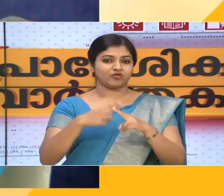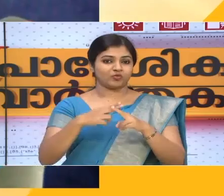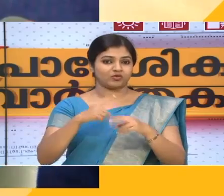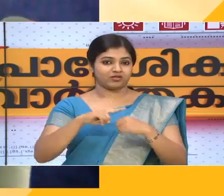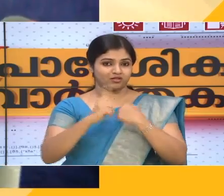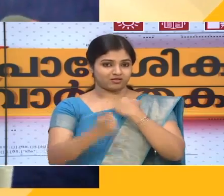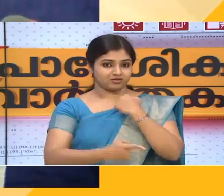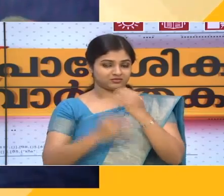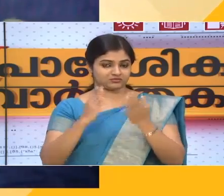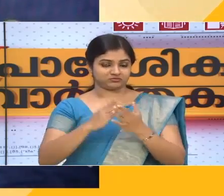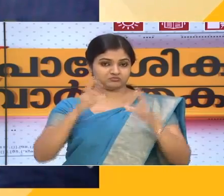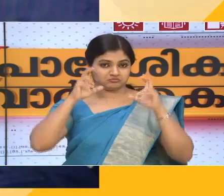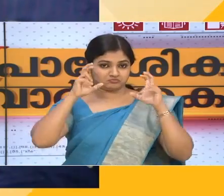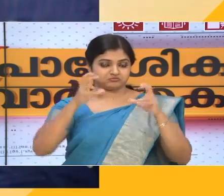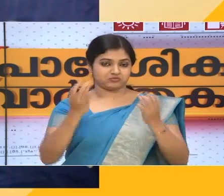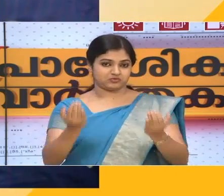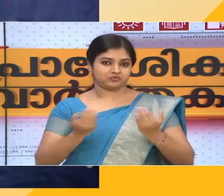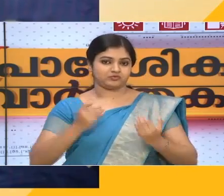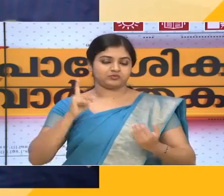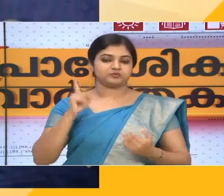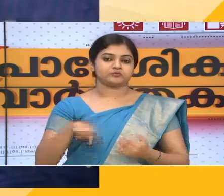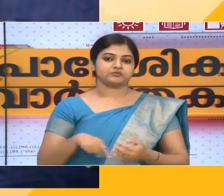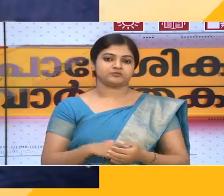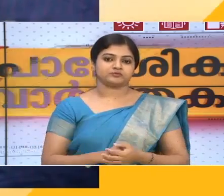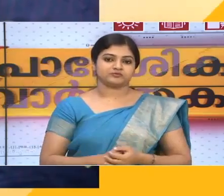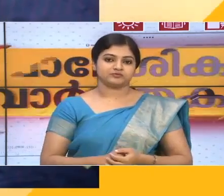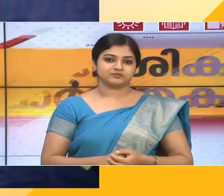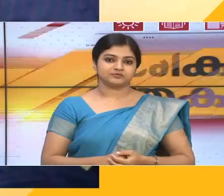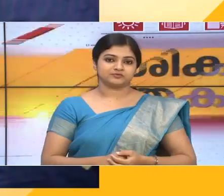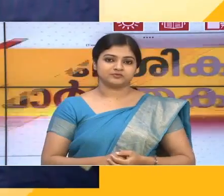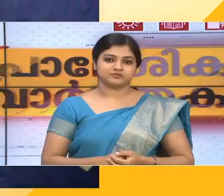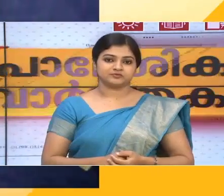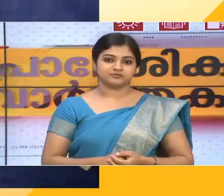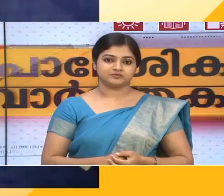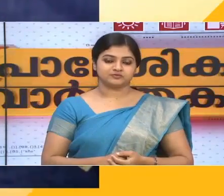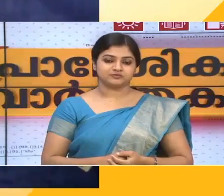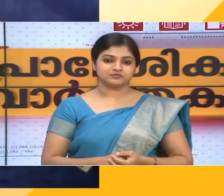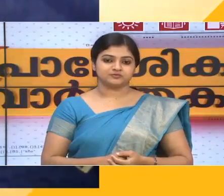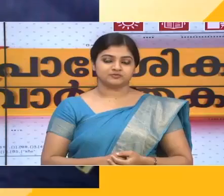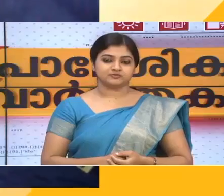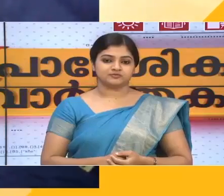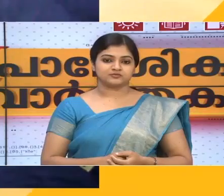വരെ നമ്മൾ നല്ല ശ്രദ്ധയോടുകൂടി നിൽക്കേണ്ടതായിട്ടുണ്ട് എന്നുള്ളതാണ്.